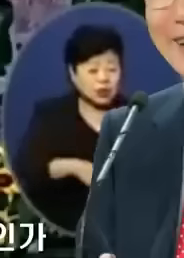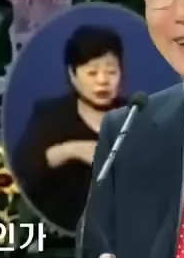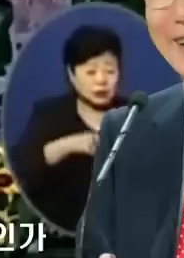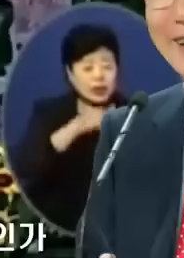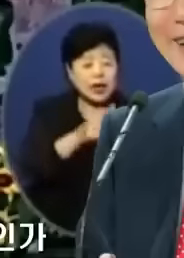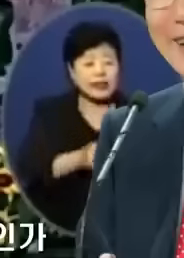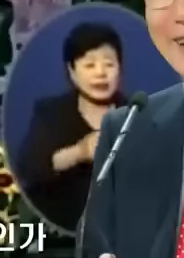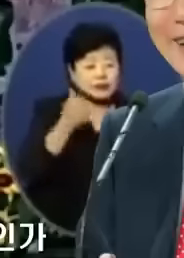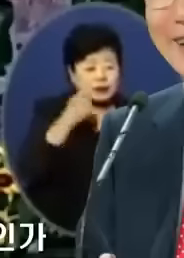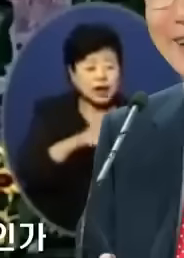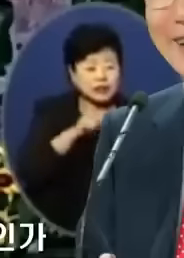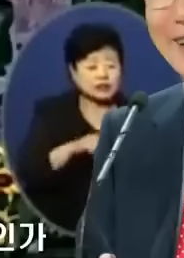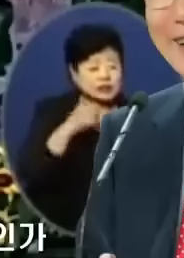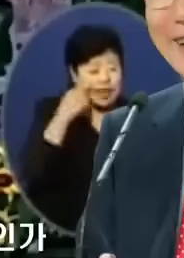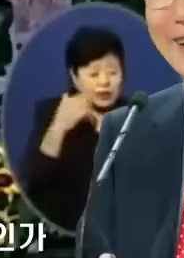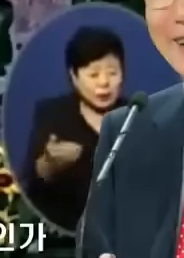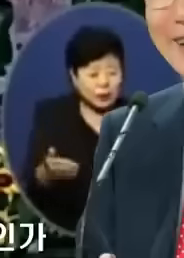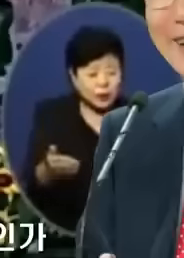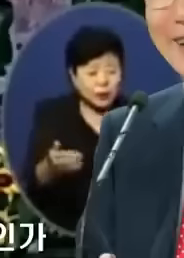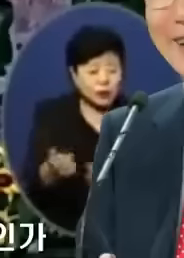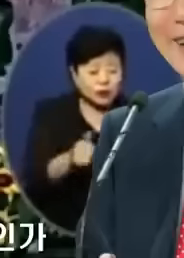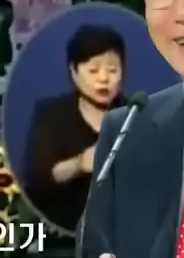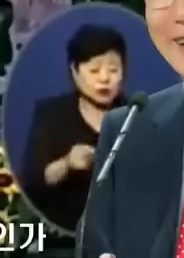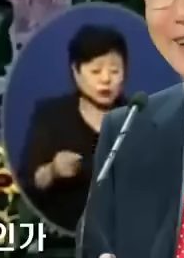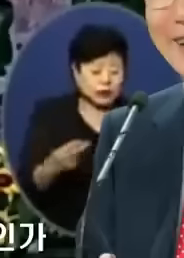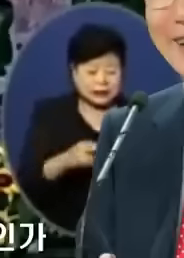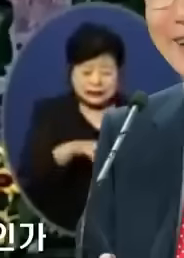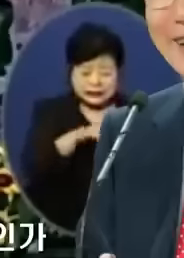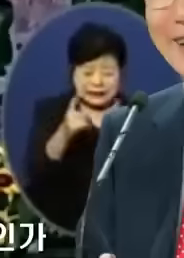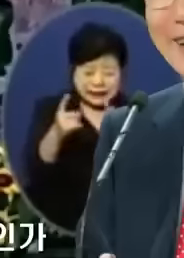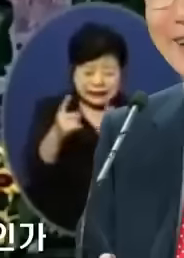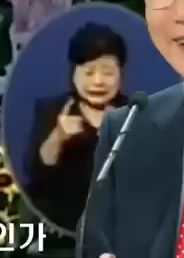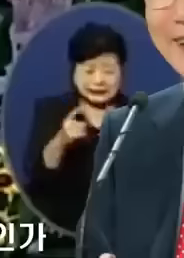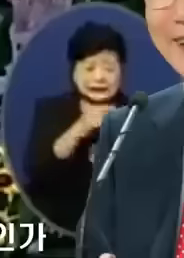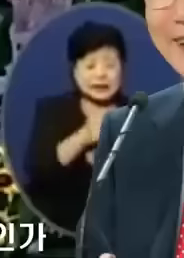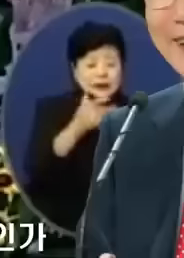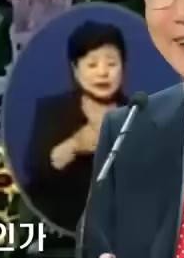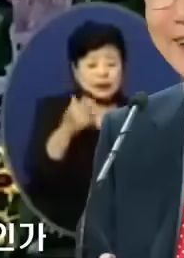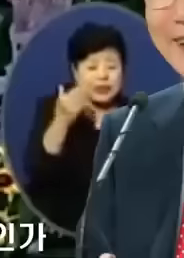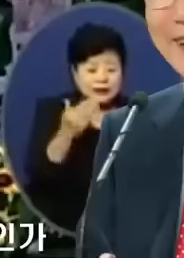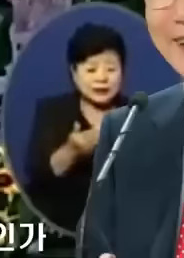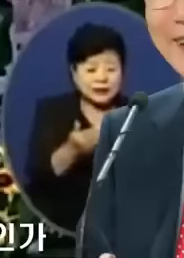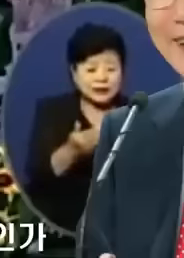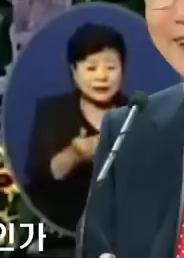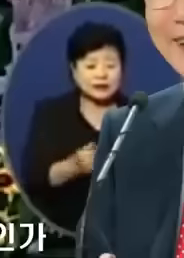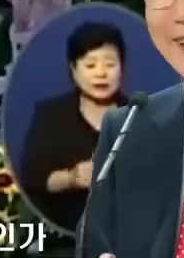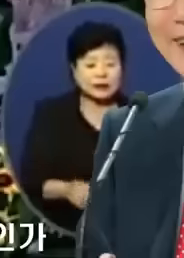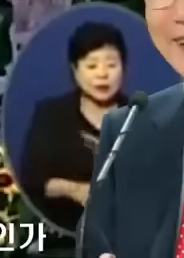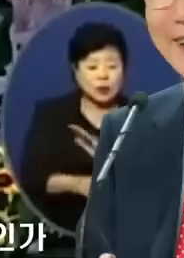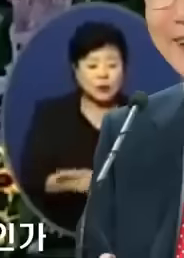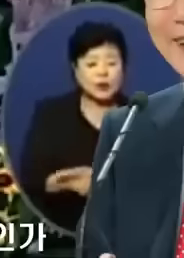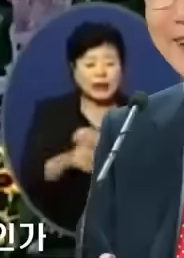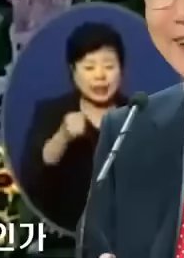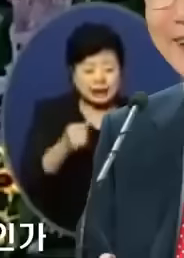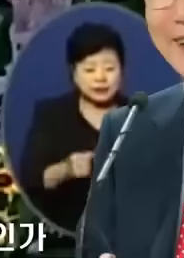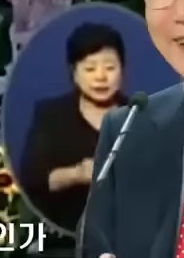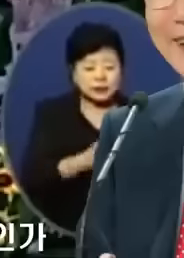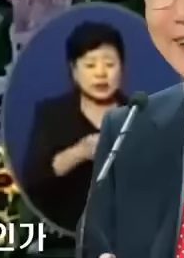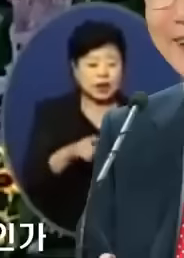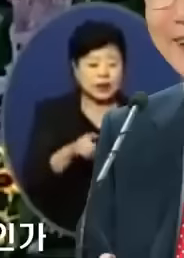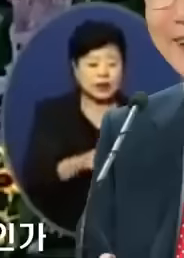하시는 하나님이시니 누가 정죄하리요. 죽으실 뿐 아니라 다시 살아나시는 그리스도 예수시니 그는 하나님 우편에 계신